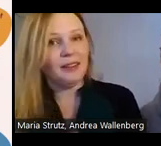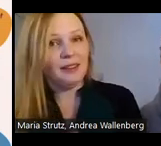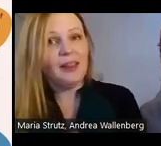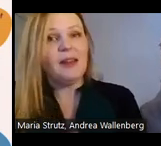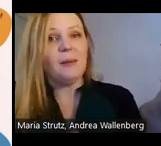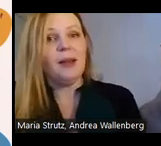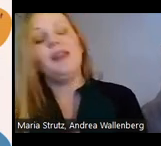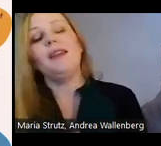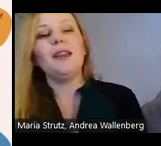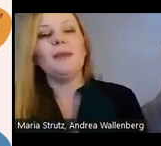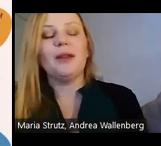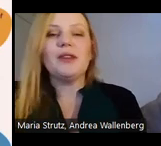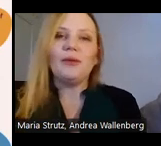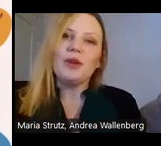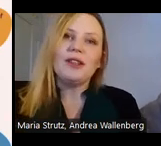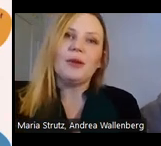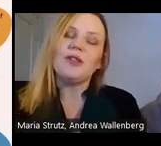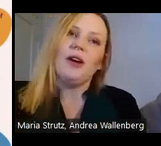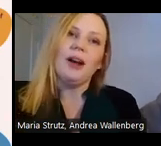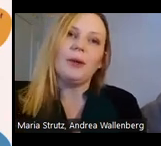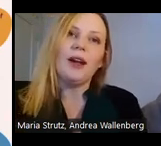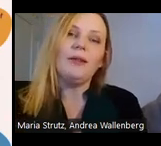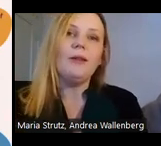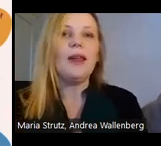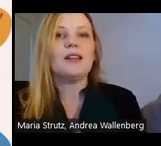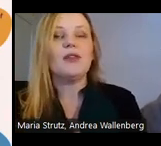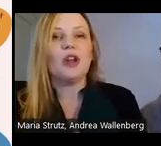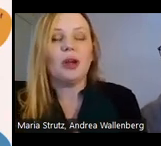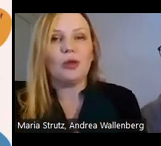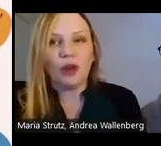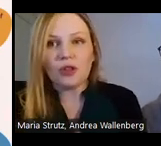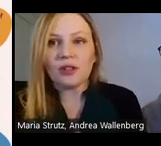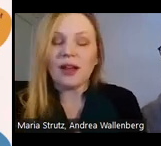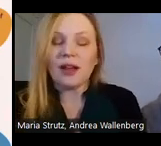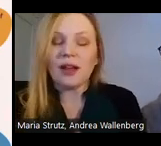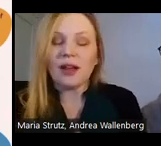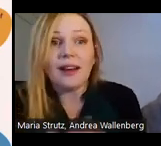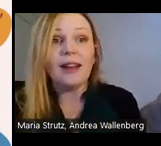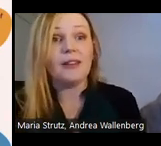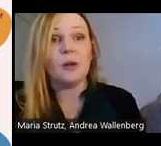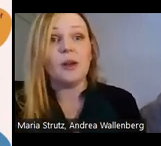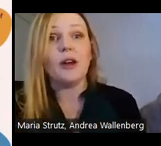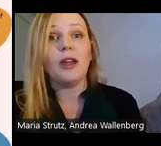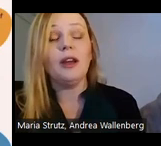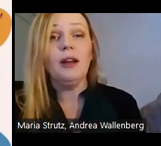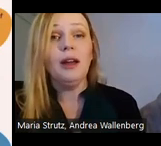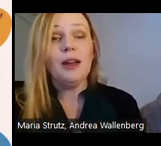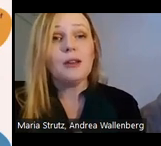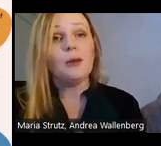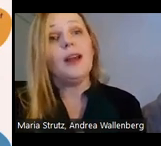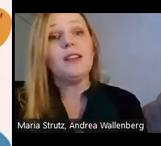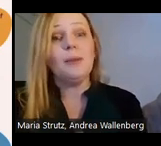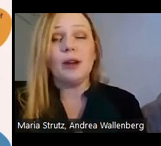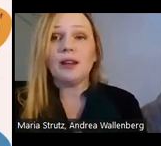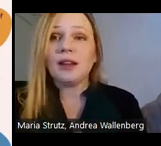Den skriker. Men i takt med att vi som vuxna då svarar på det och kanske försöker att trösta, mata, ge närhet, sådana